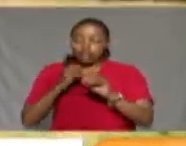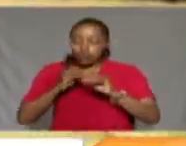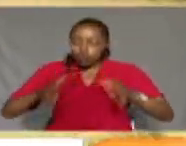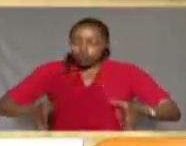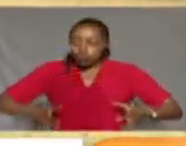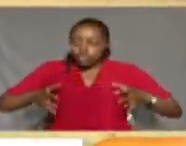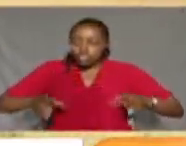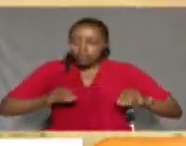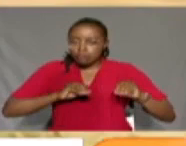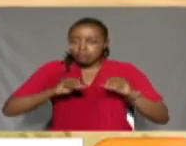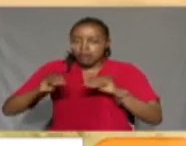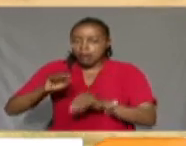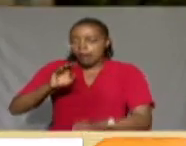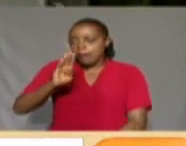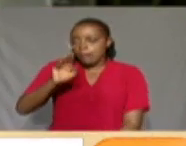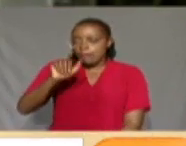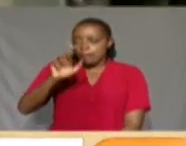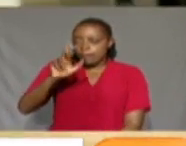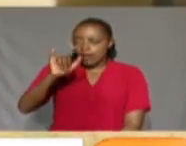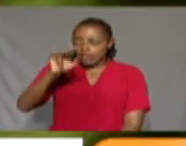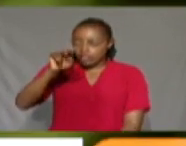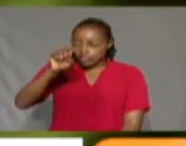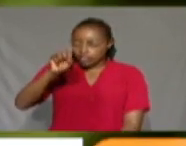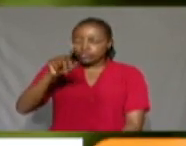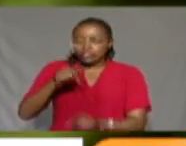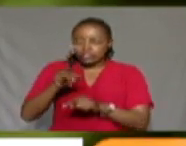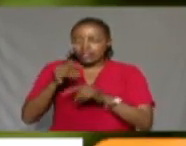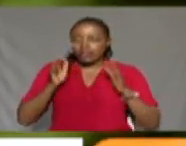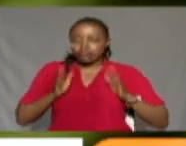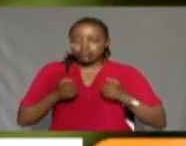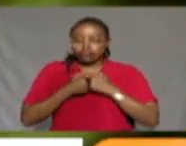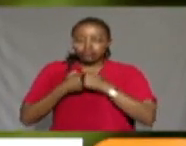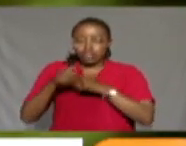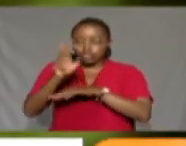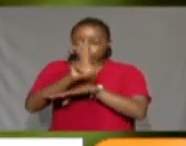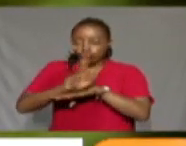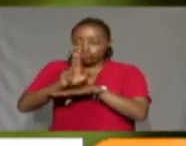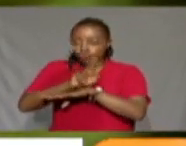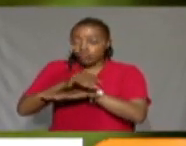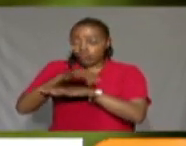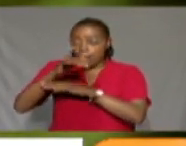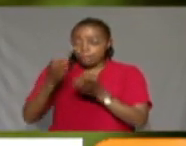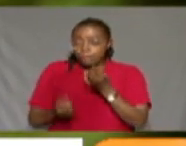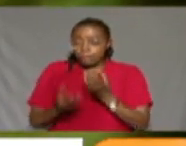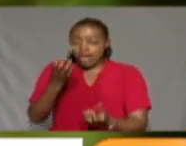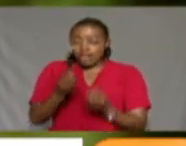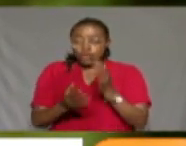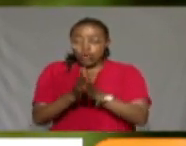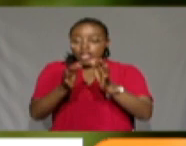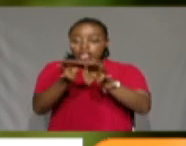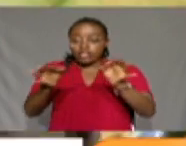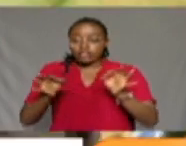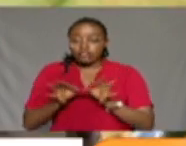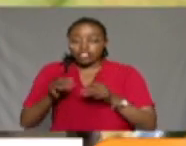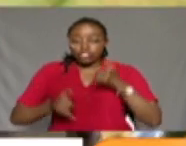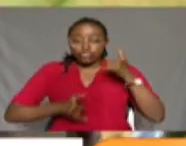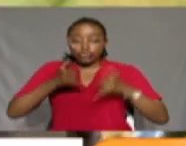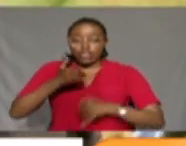wheelchair. Parison, in spite of the personal hardship, uses his gift to bring Baringo residents and his family